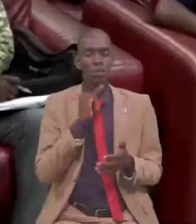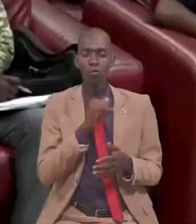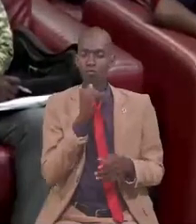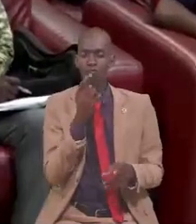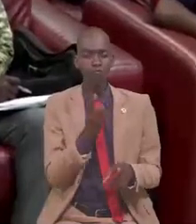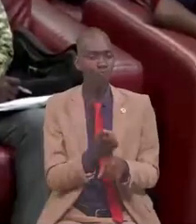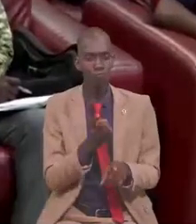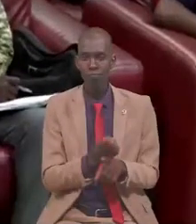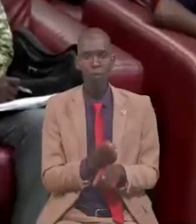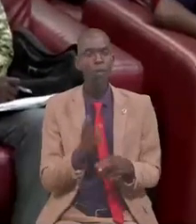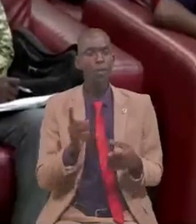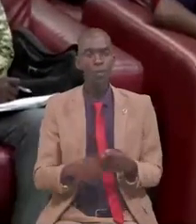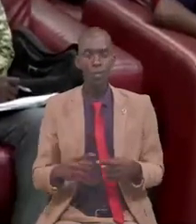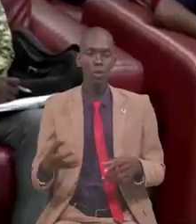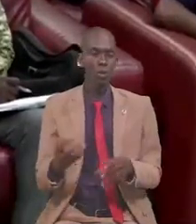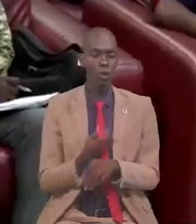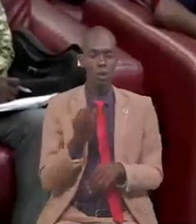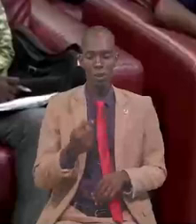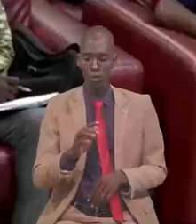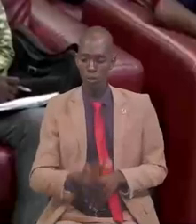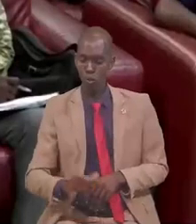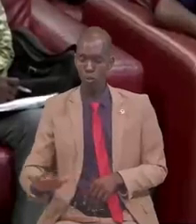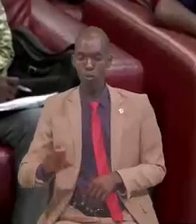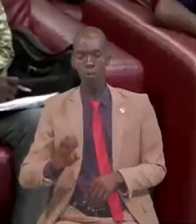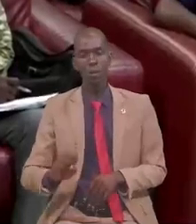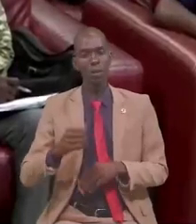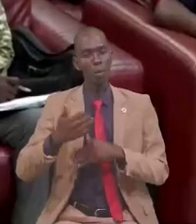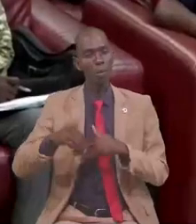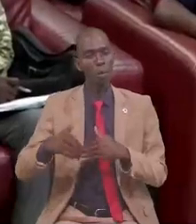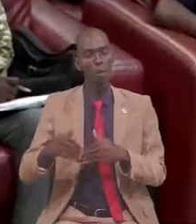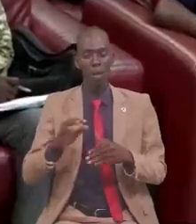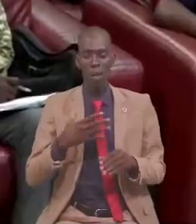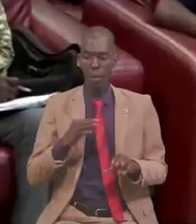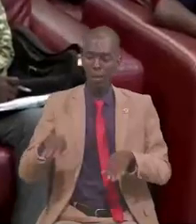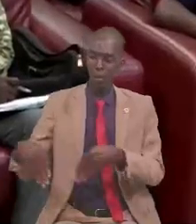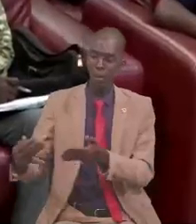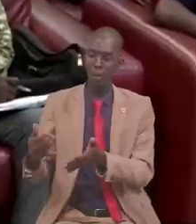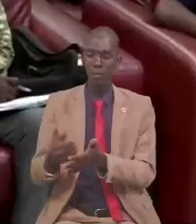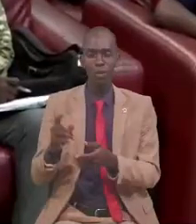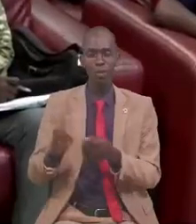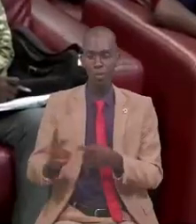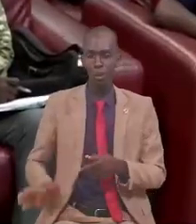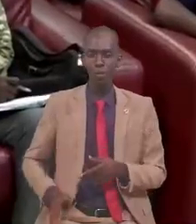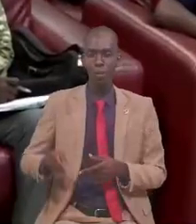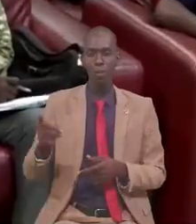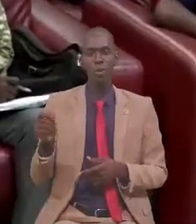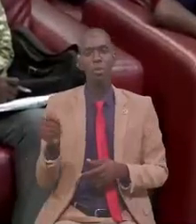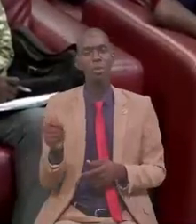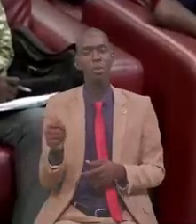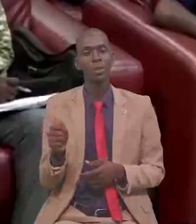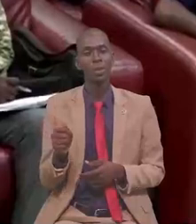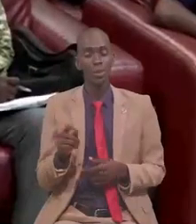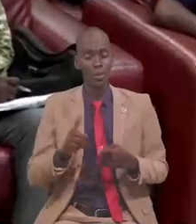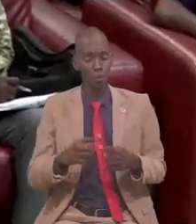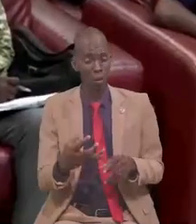prendre le pain des enfants et de le jeter aux petits chiens. De